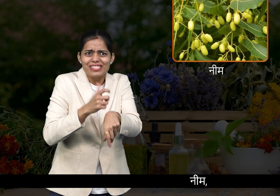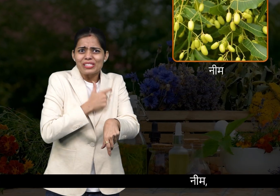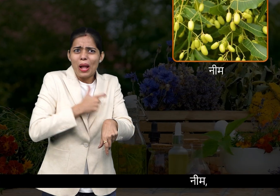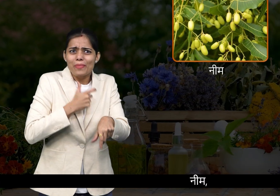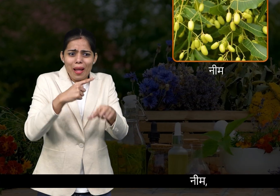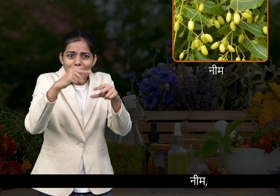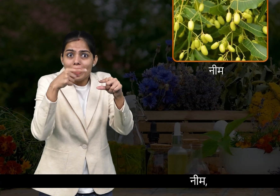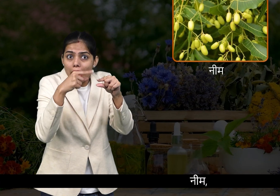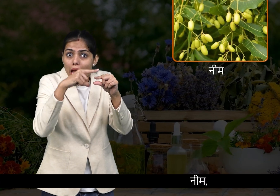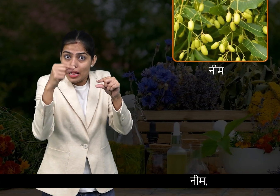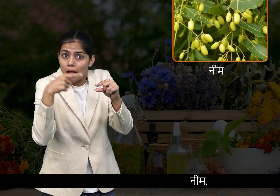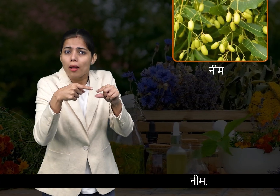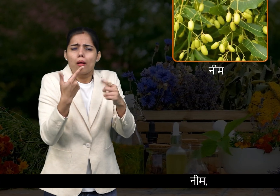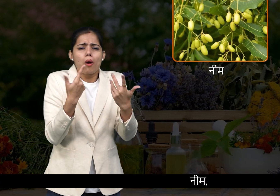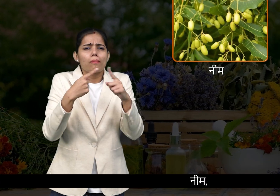नीम,